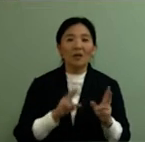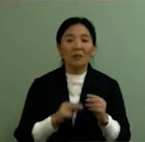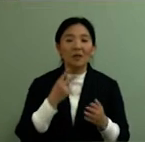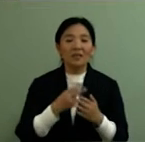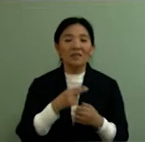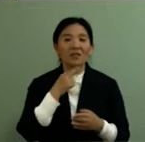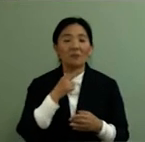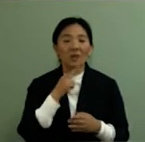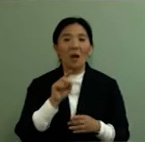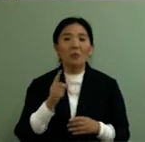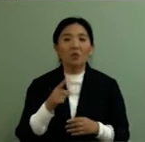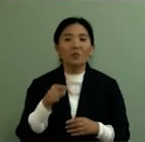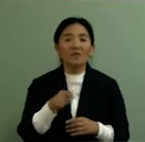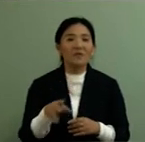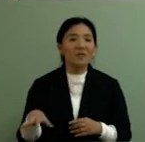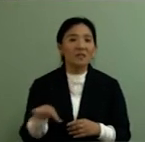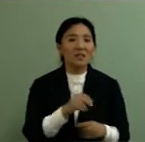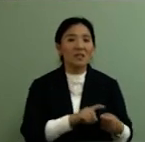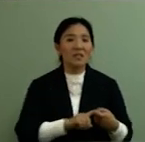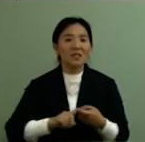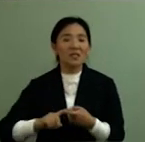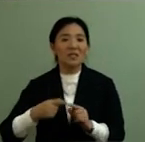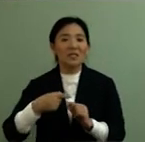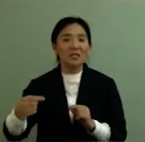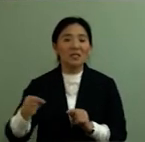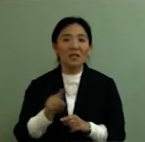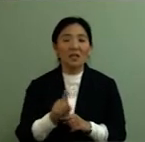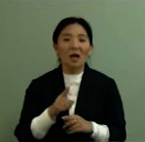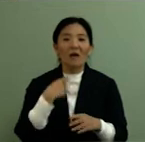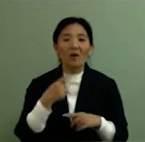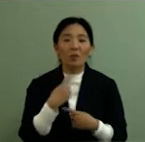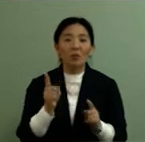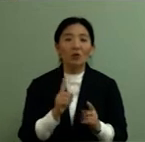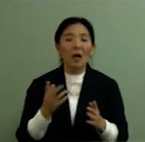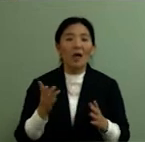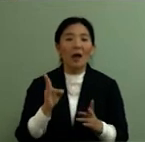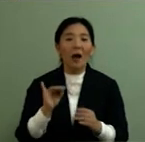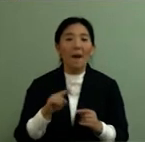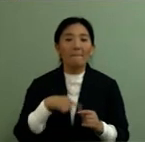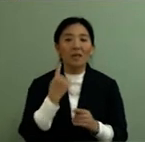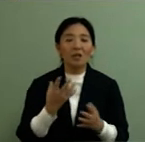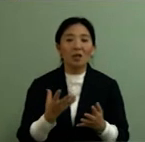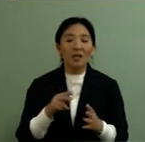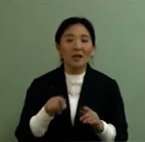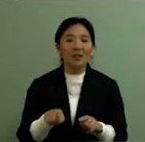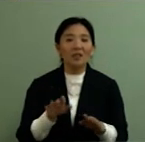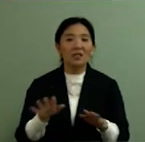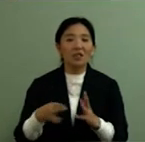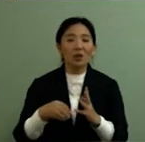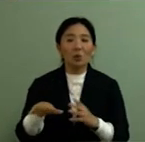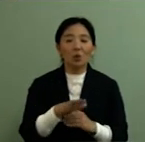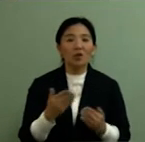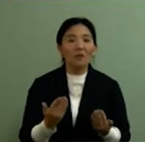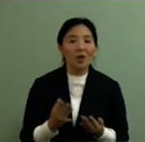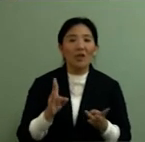обратите внимание, ребят, почему они все соединены стрелками? Мы с вами говорим, что на определенной территории все эти компоненты живой и